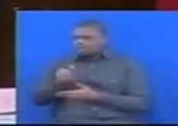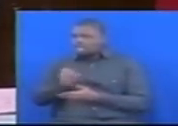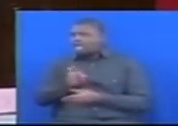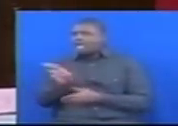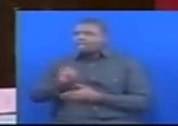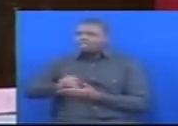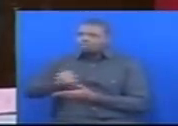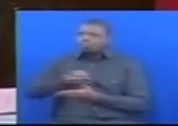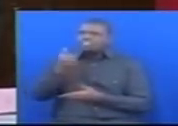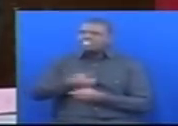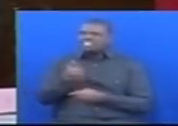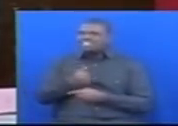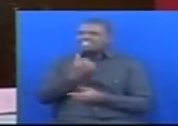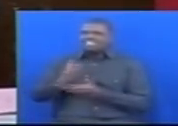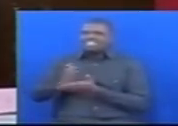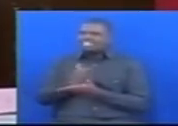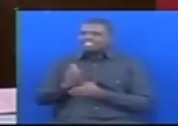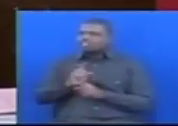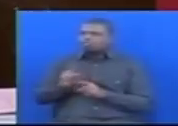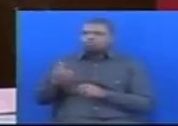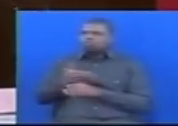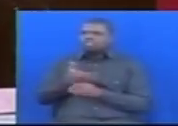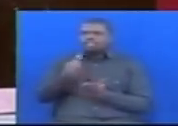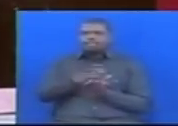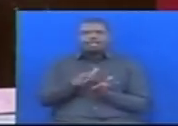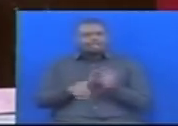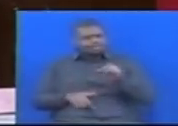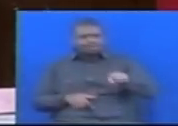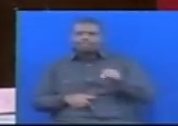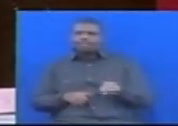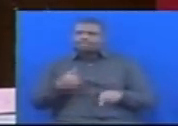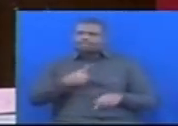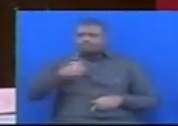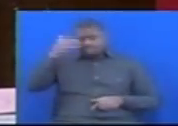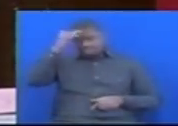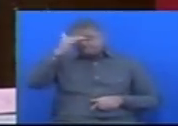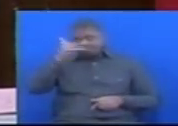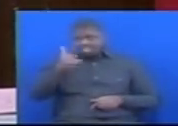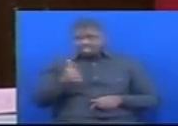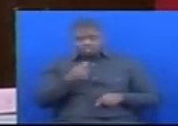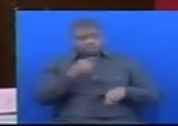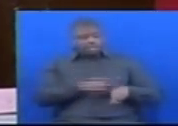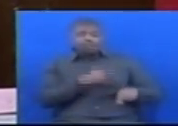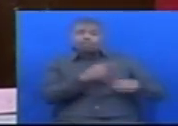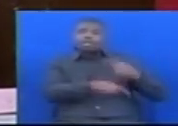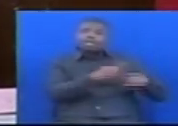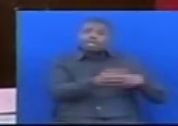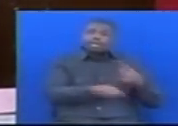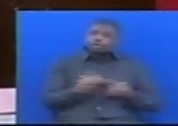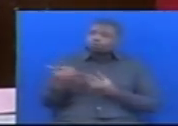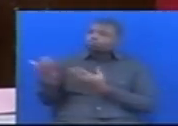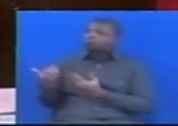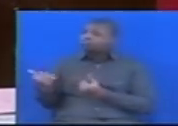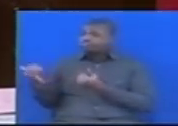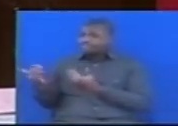hata kesi inayotajwa sio kesi ambayo inahusika mahali hapa. Sasa mimi nafikiri wakati tunaendelea kusubiri